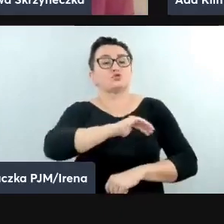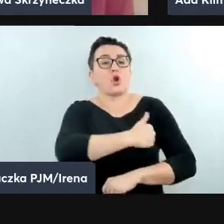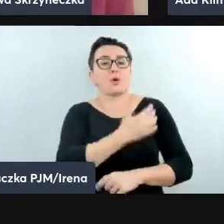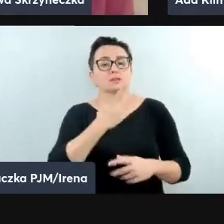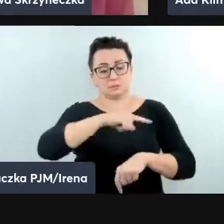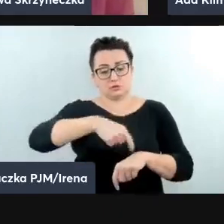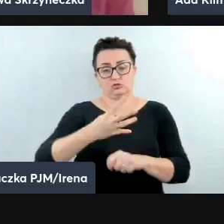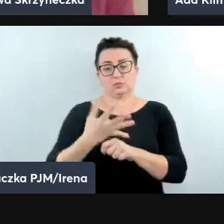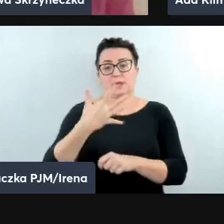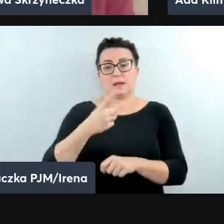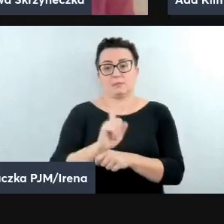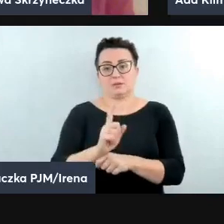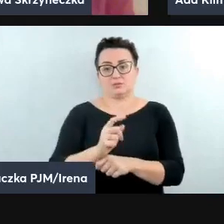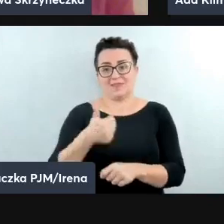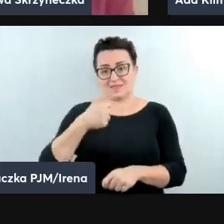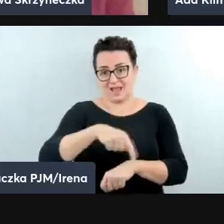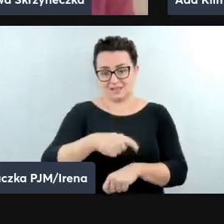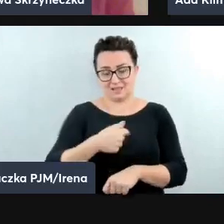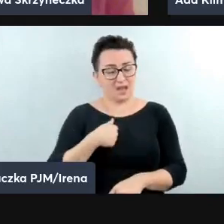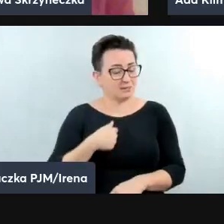temat miesiączki, nie, że tutaj gdzieś tam,